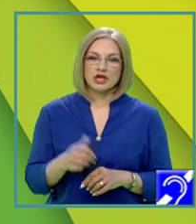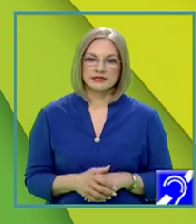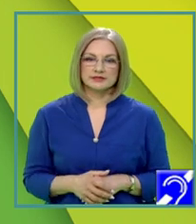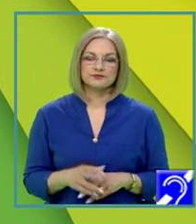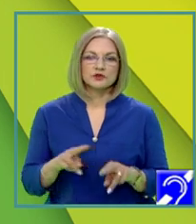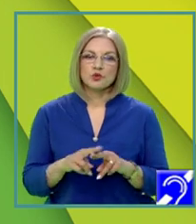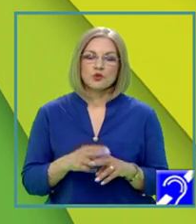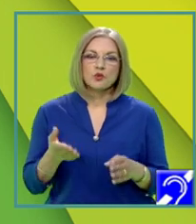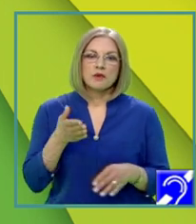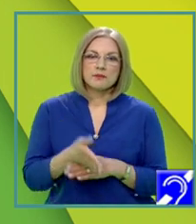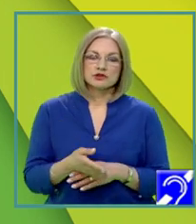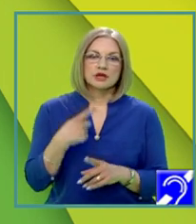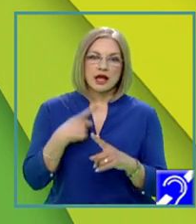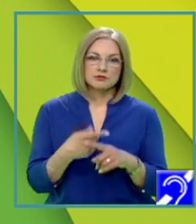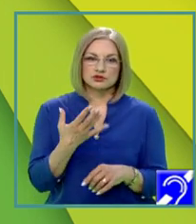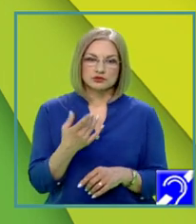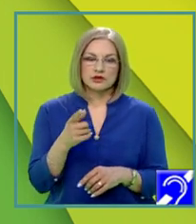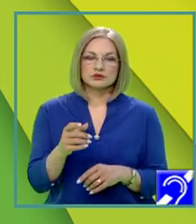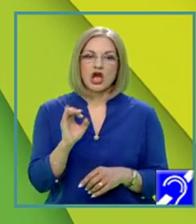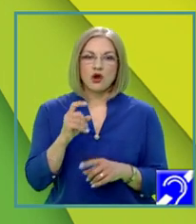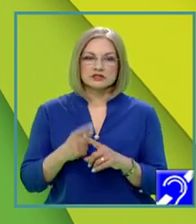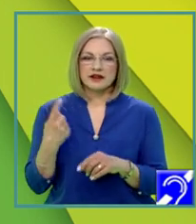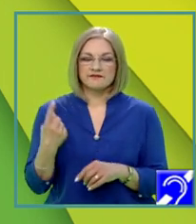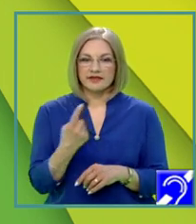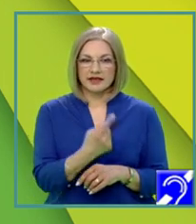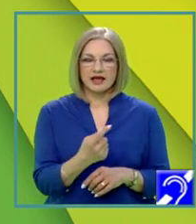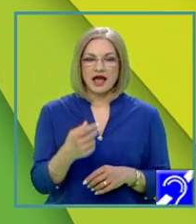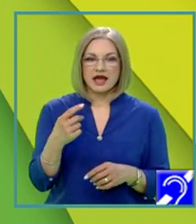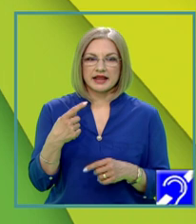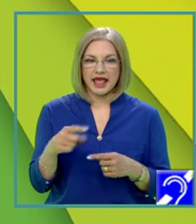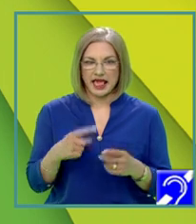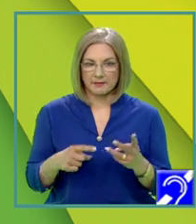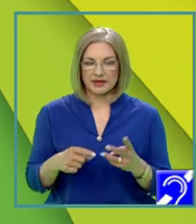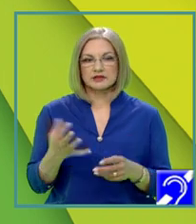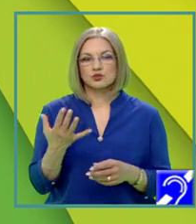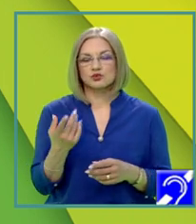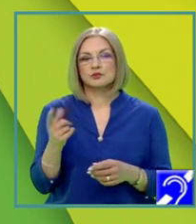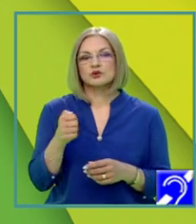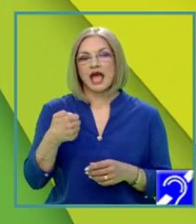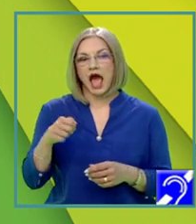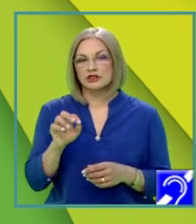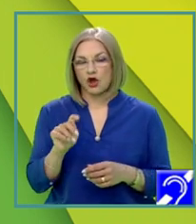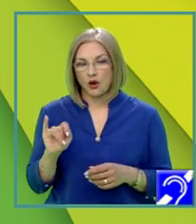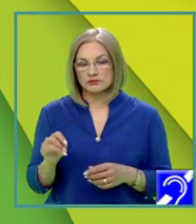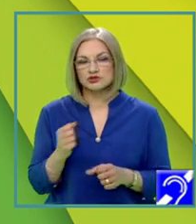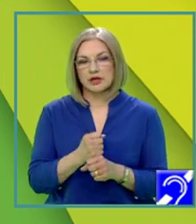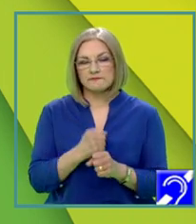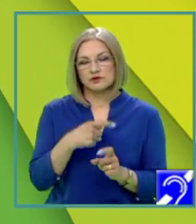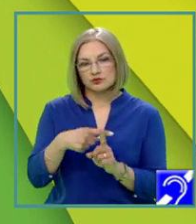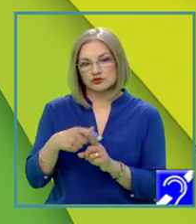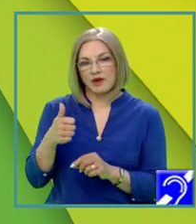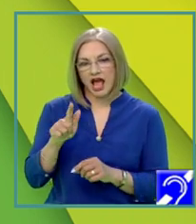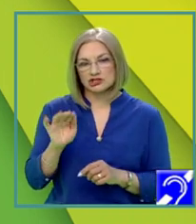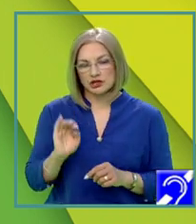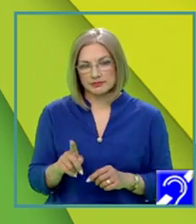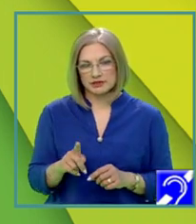ecuații am înmulțit numărul de oxidare al fiecărui element cu numărul de atomi și Am efectuat suma algebrică punând condiția